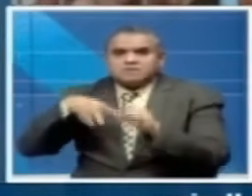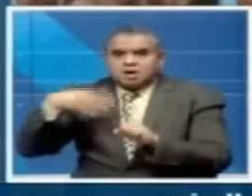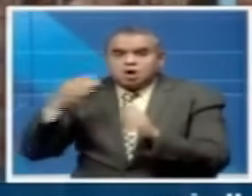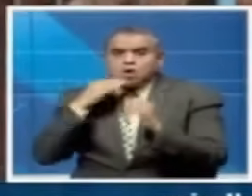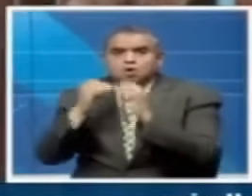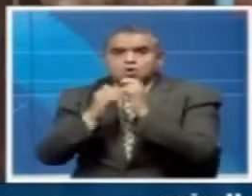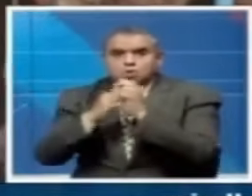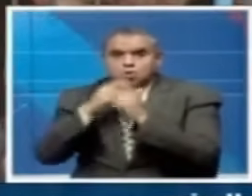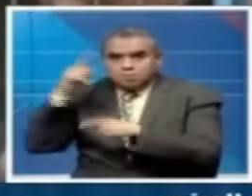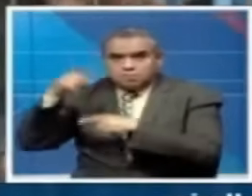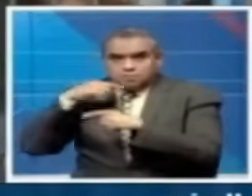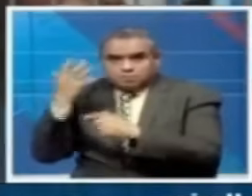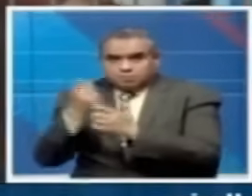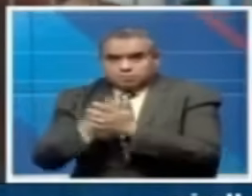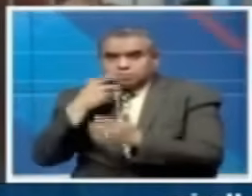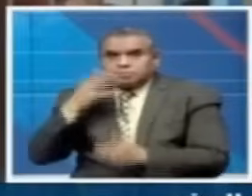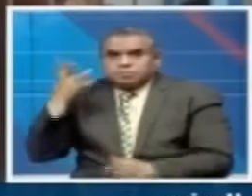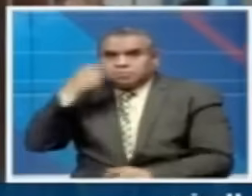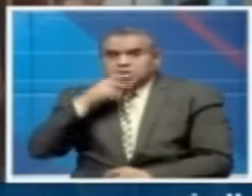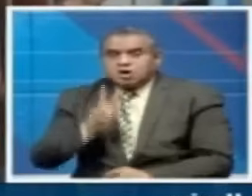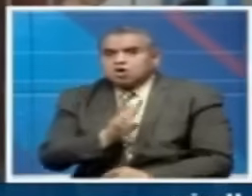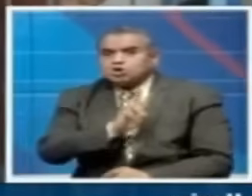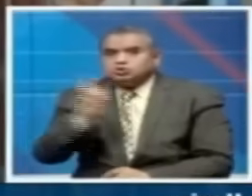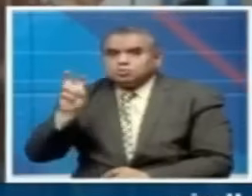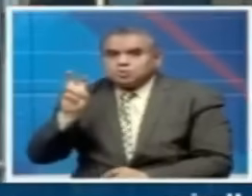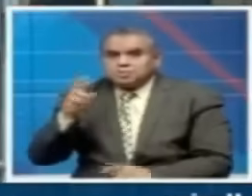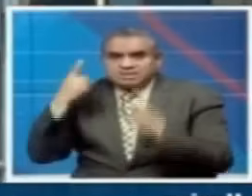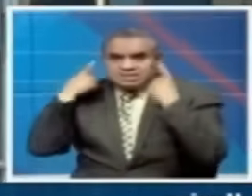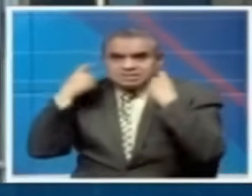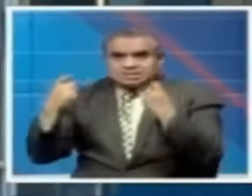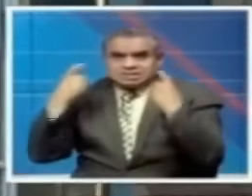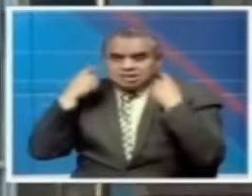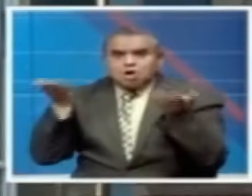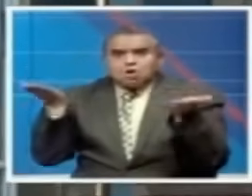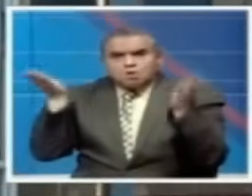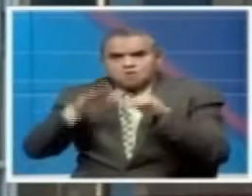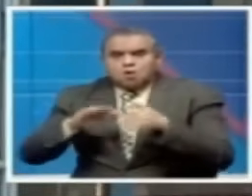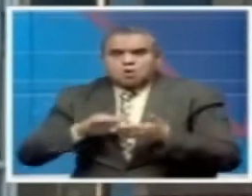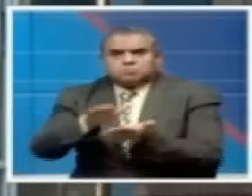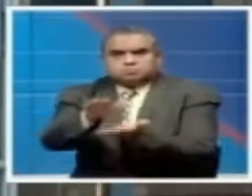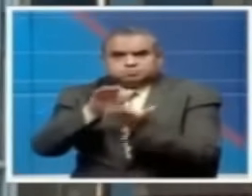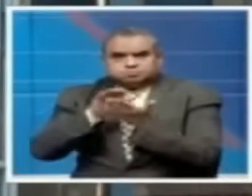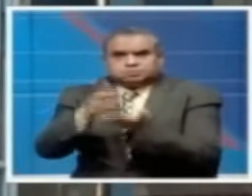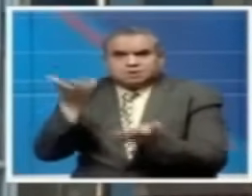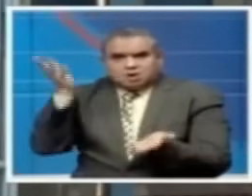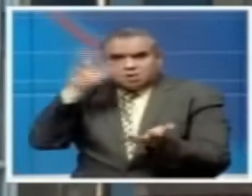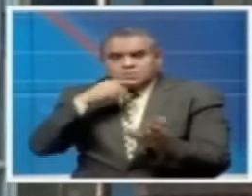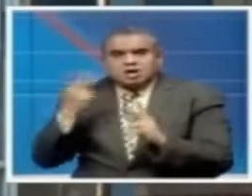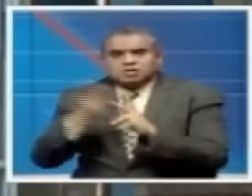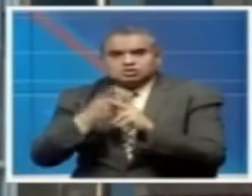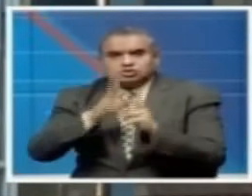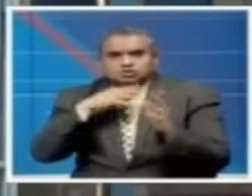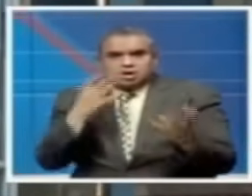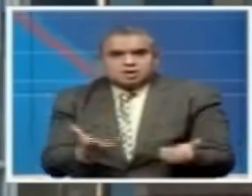القطاع يحتاج لنحو 700 شاحنة يوميا لتلبية احتياجات السكان البالغ عددهم